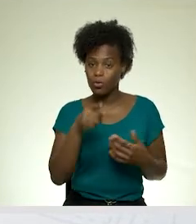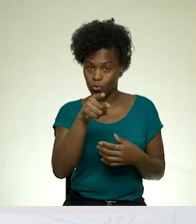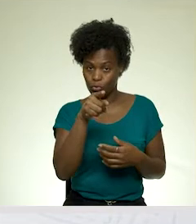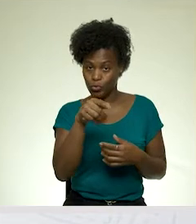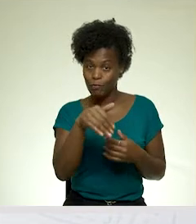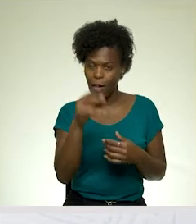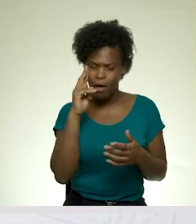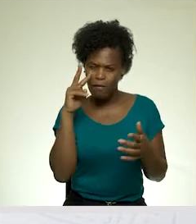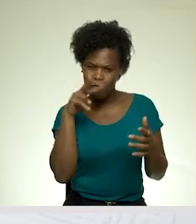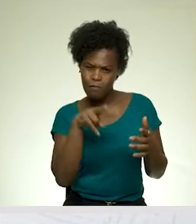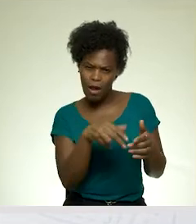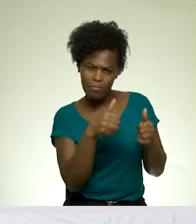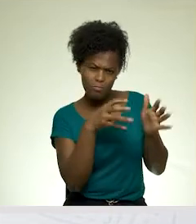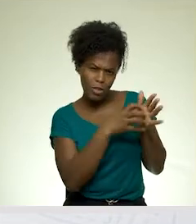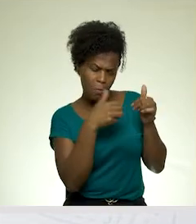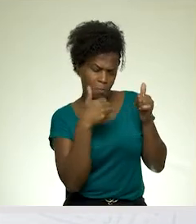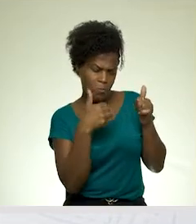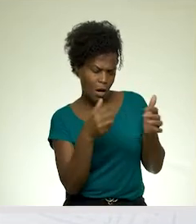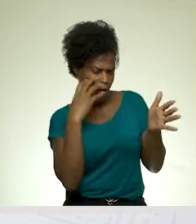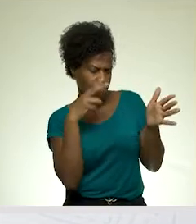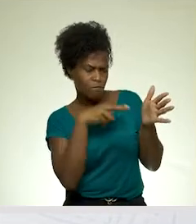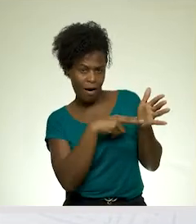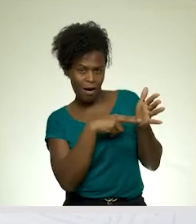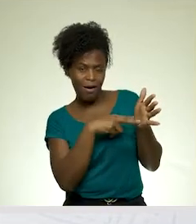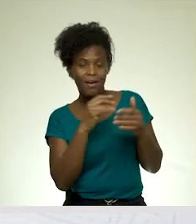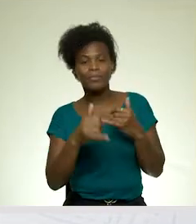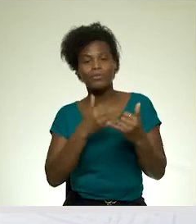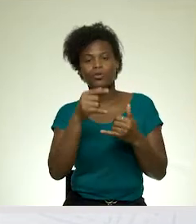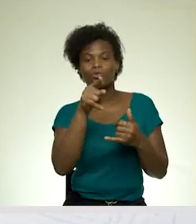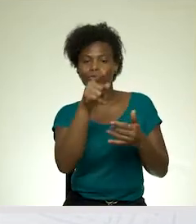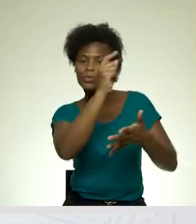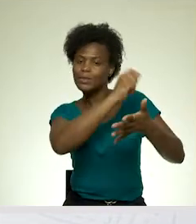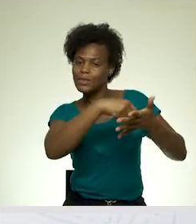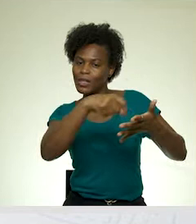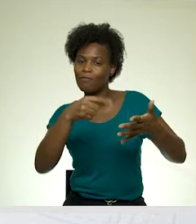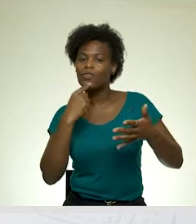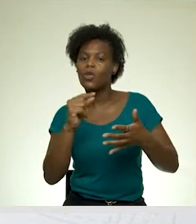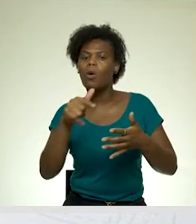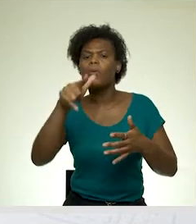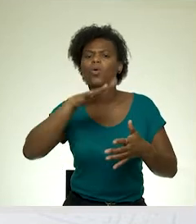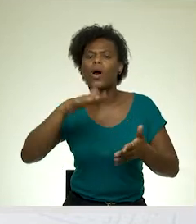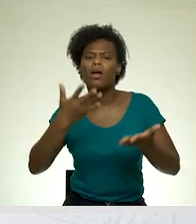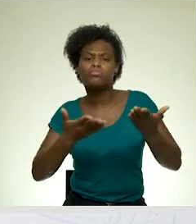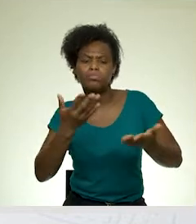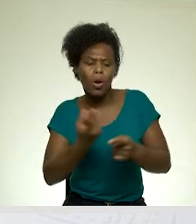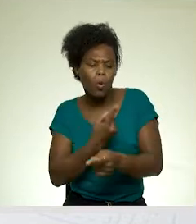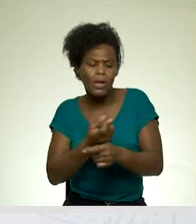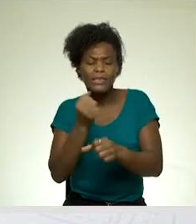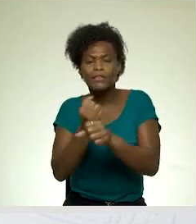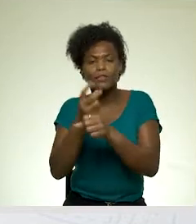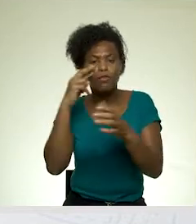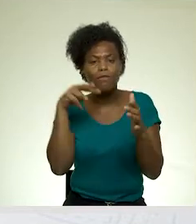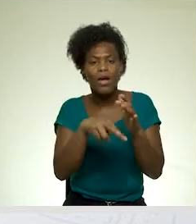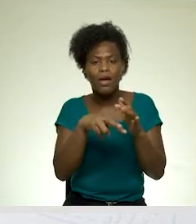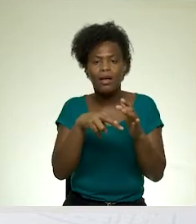vas bien observer l'image et tu vas écrire le nom des établissements et services que tu